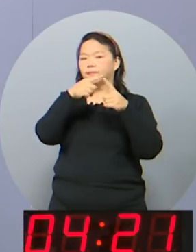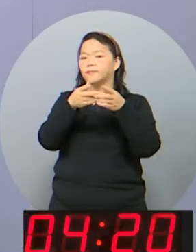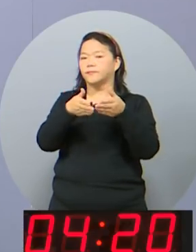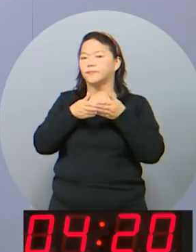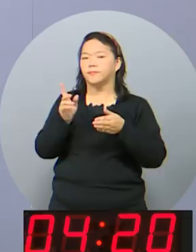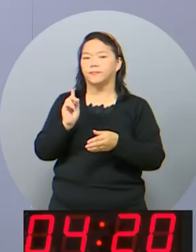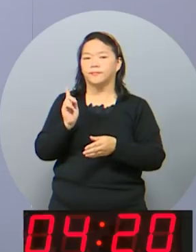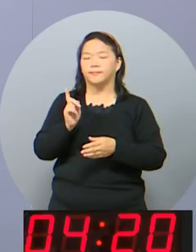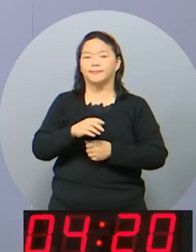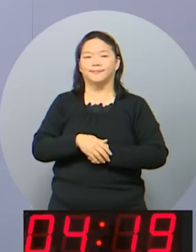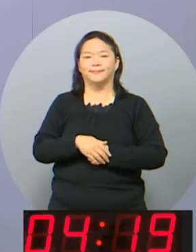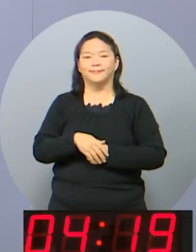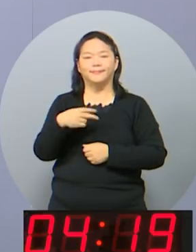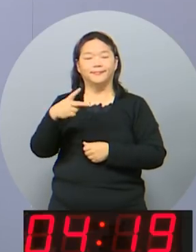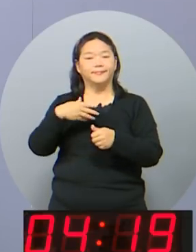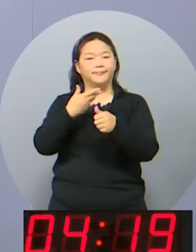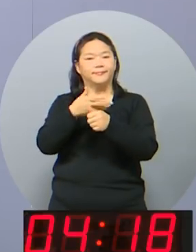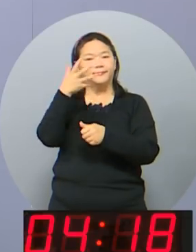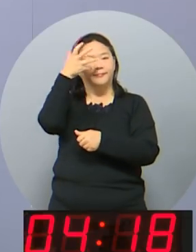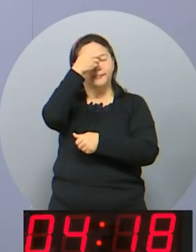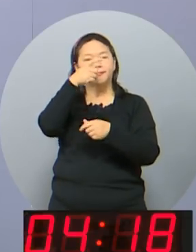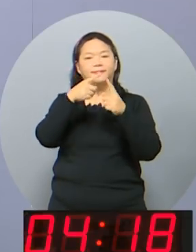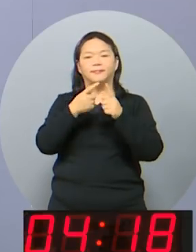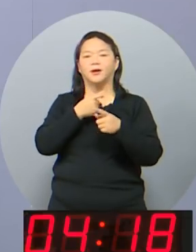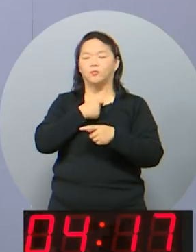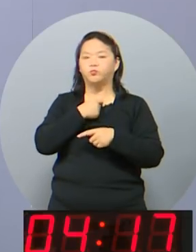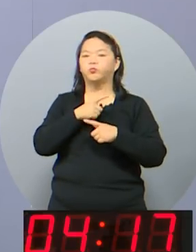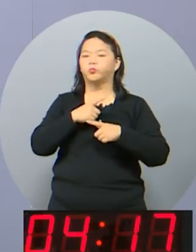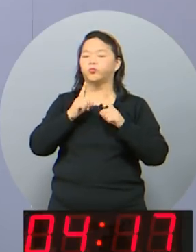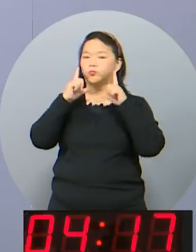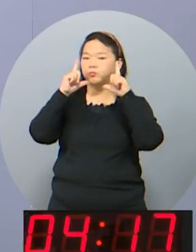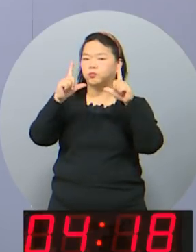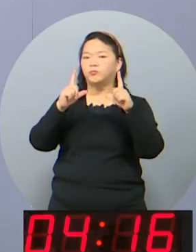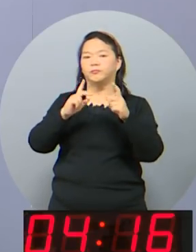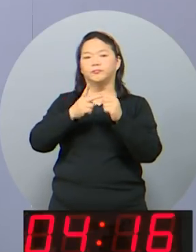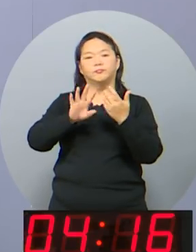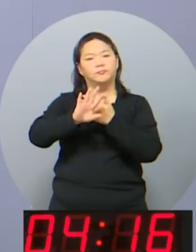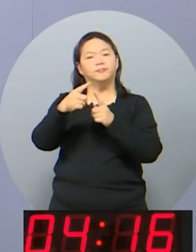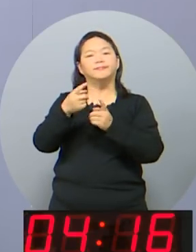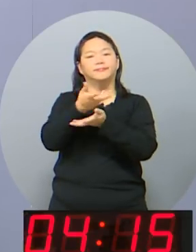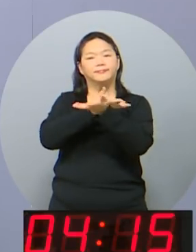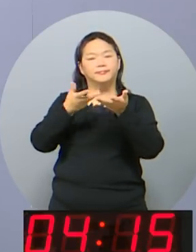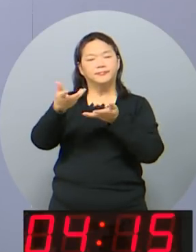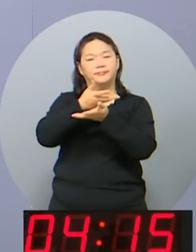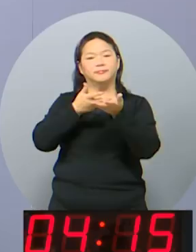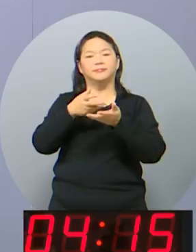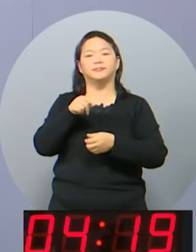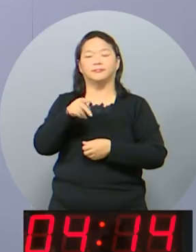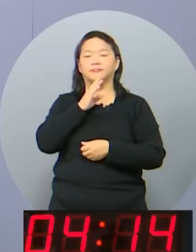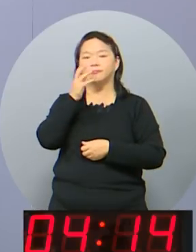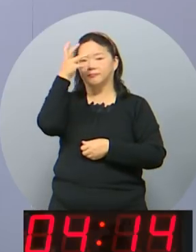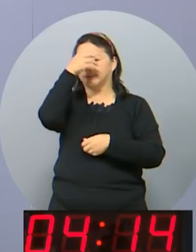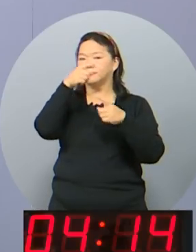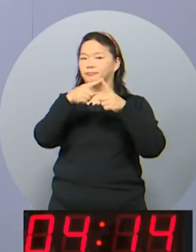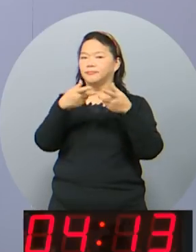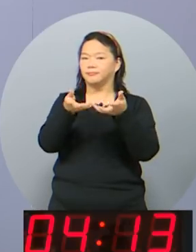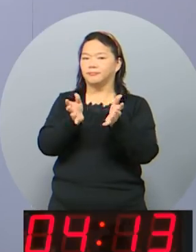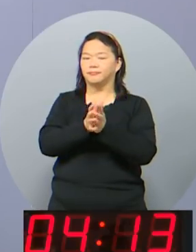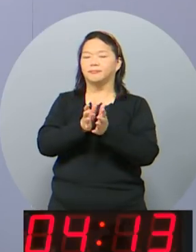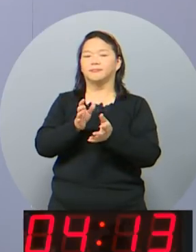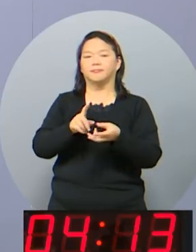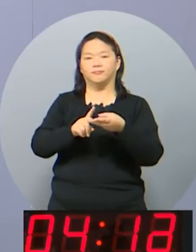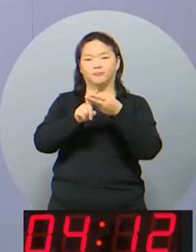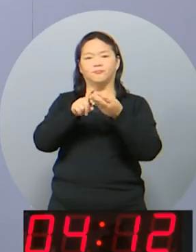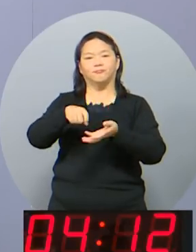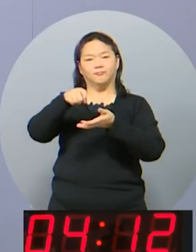需求，甚至让他可以愿意走出家门跟大家来互动。所以这是我在老人部分的一些主要的一